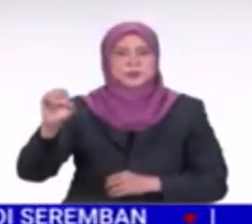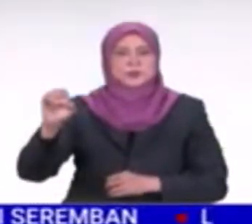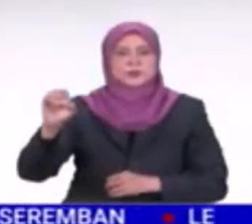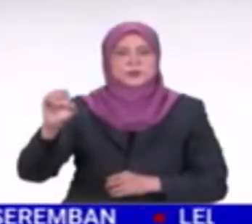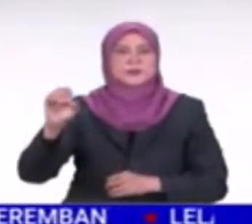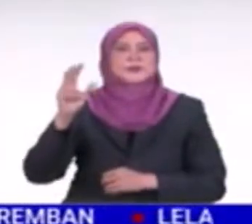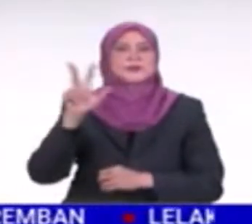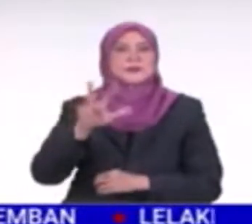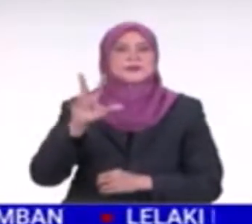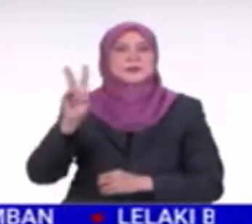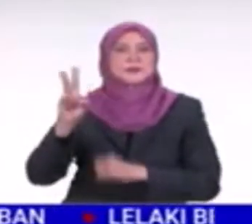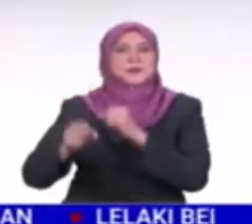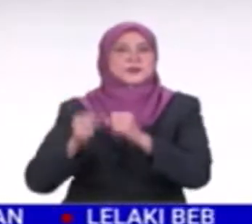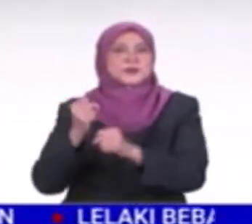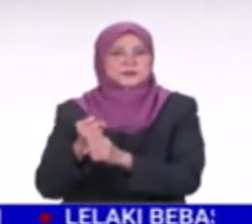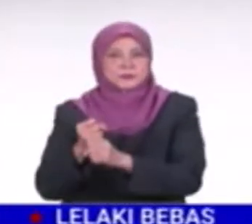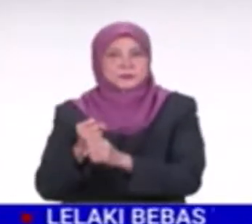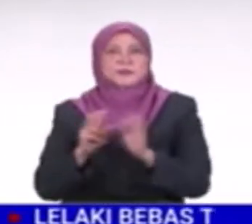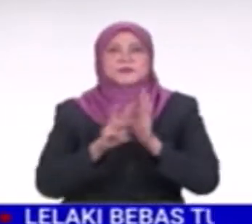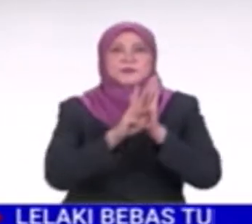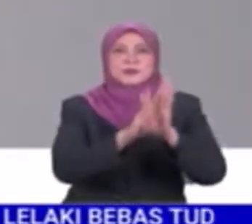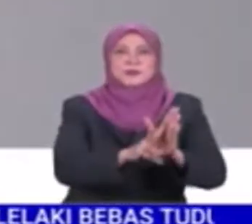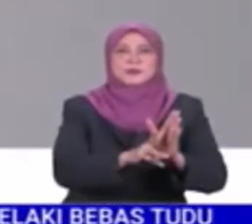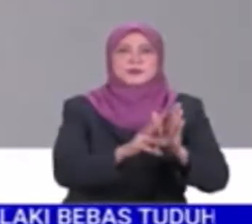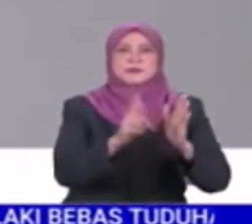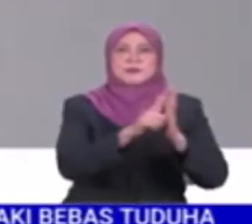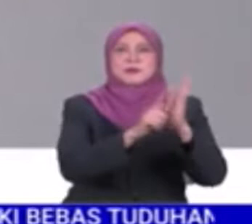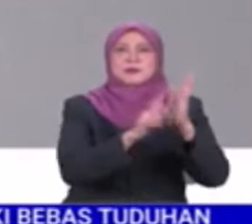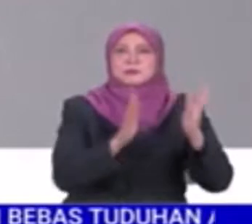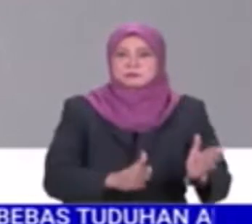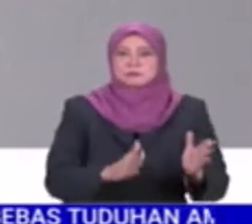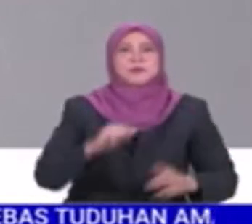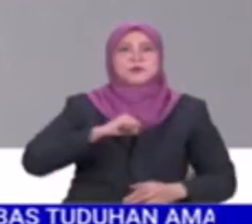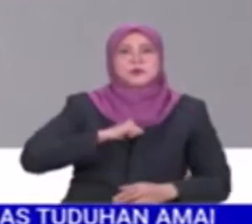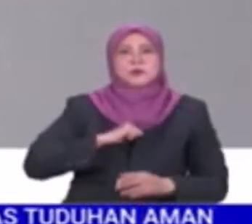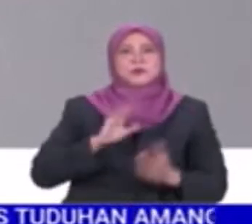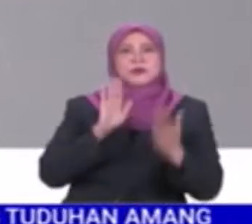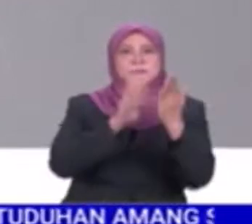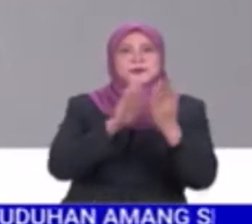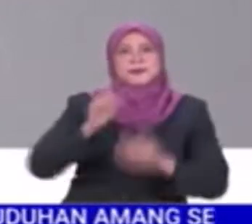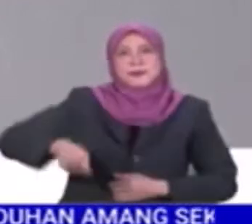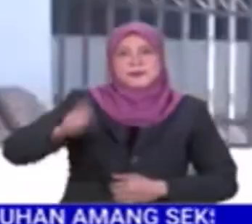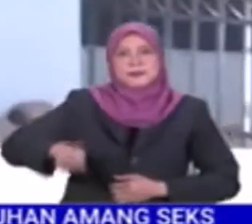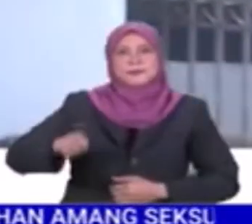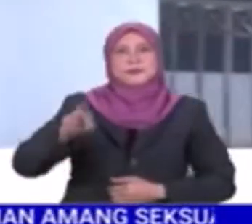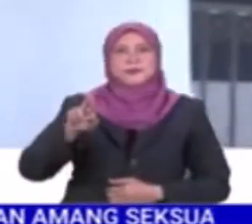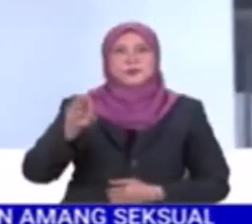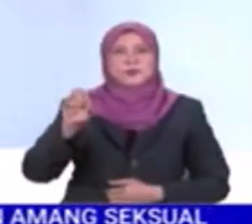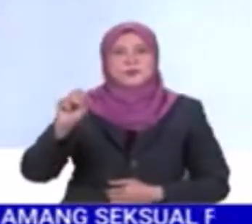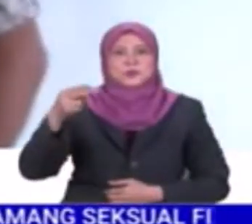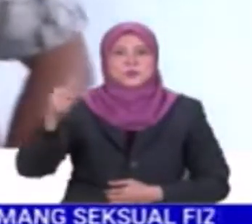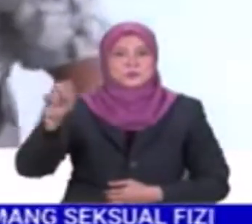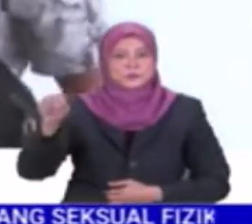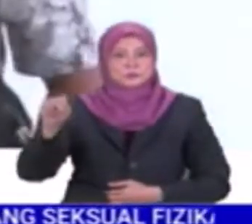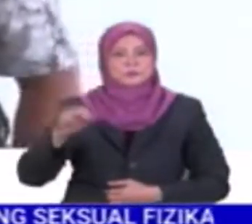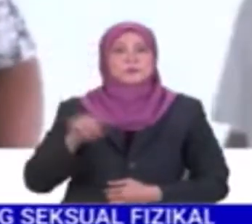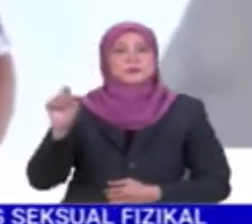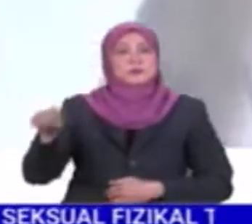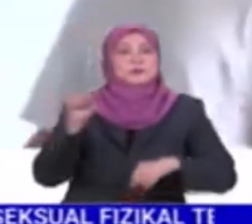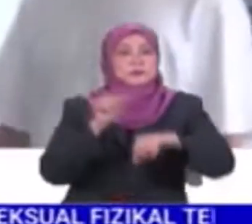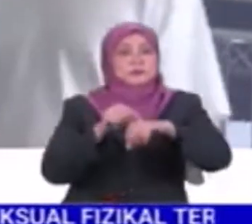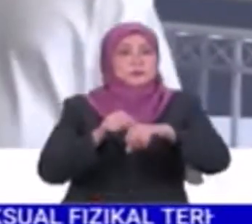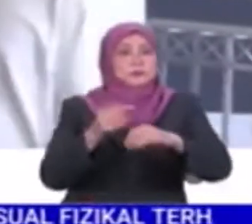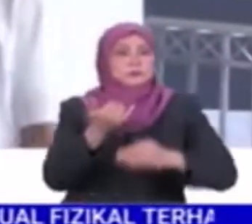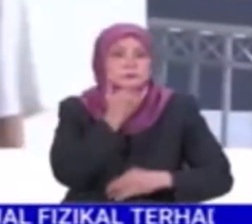Chu Tuan Kang, 37 tahun yang diwakili peguam membuat pengakuan tersebut di hadapan Hakim Rushan Lufi Muhammad. Dia didakwa